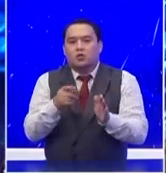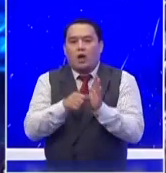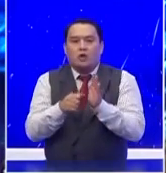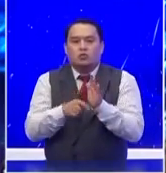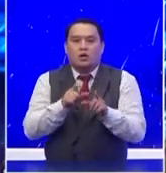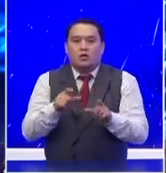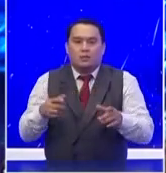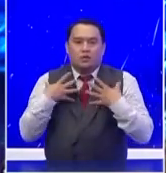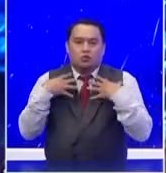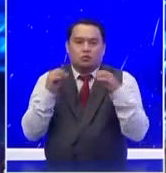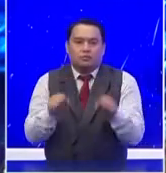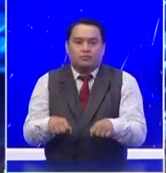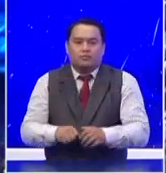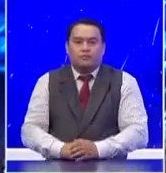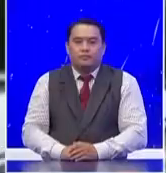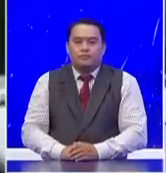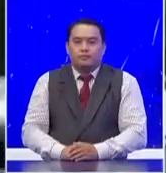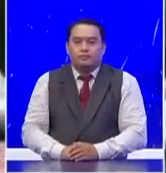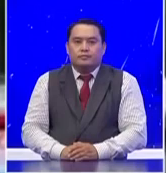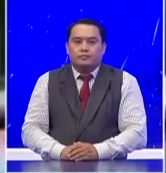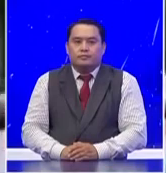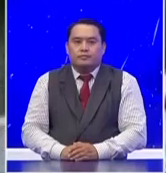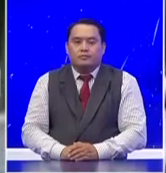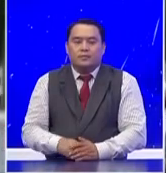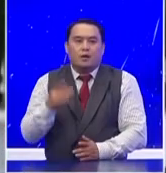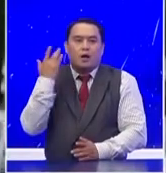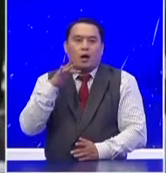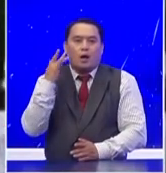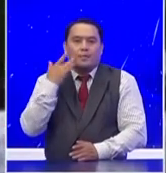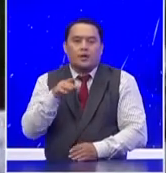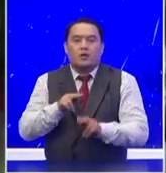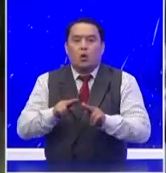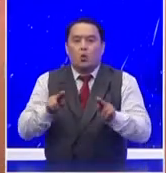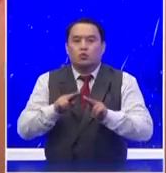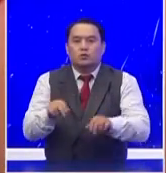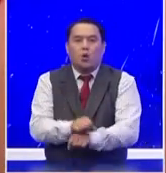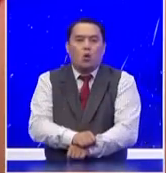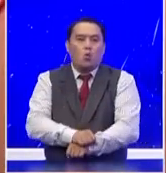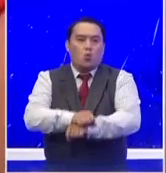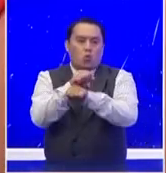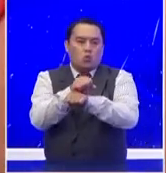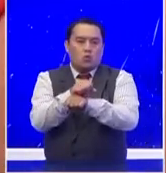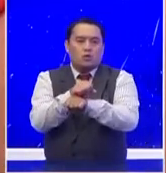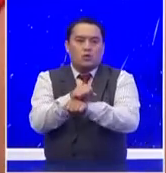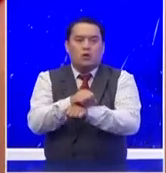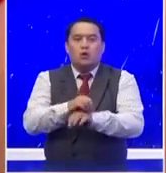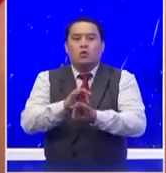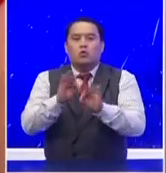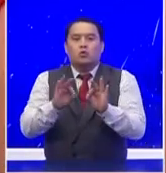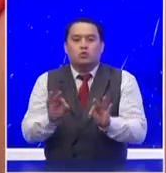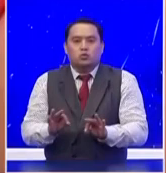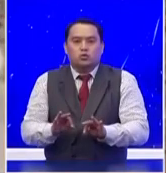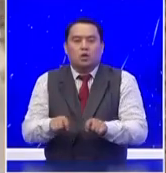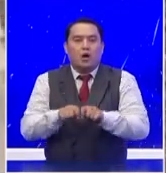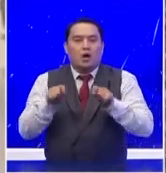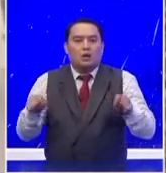адамды айықтырып қатарға қосты. Ақштың Флорида штатында ұстаздар ереуілге шықты. Олар биліктен күзде мектепті ашпауды